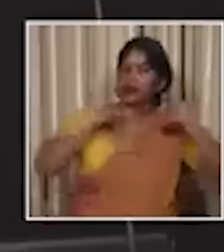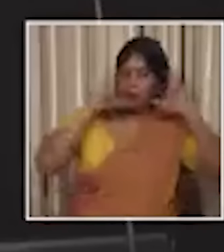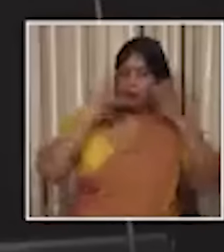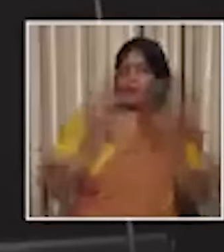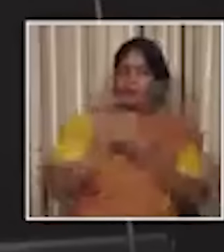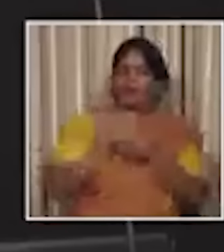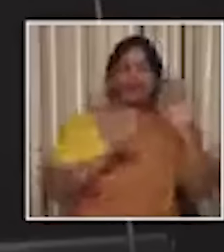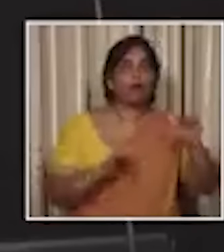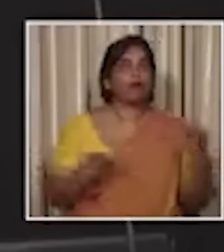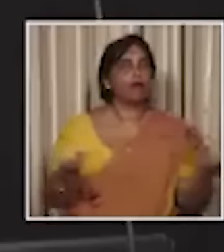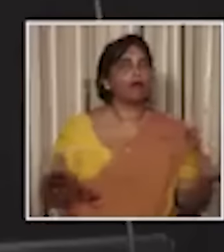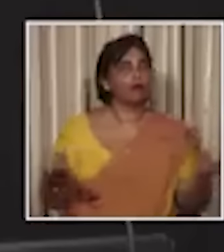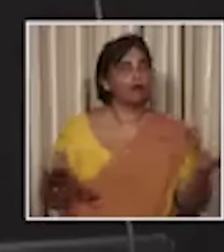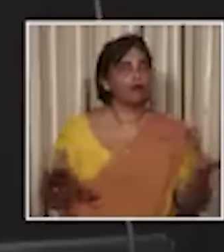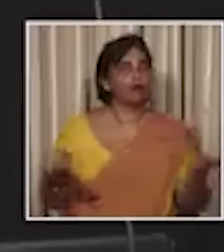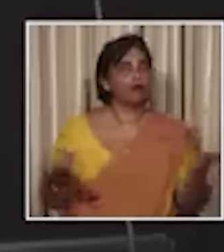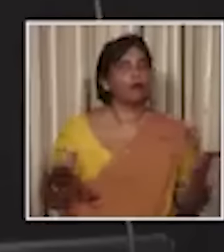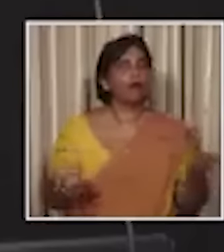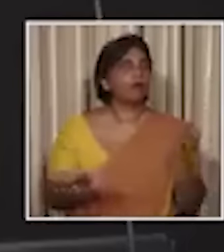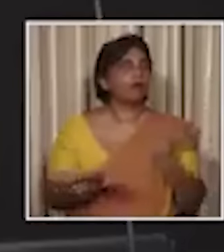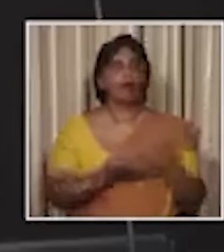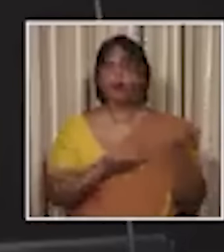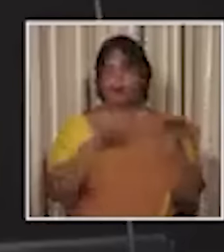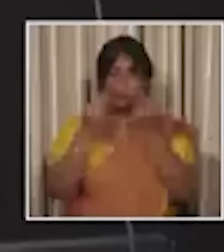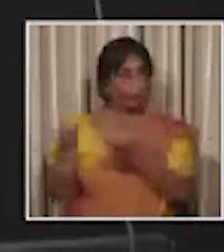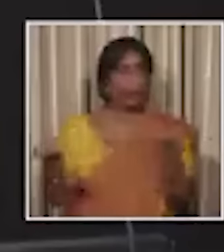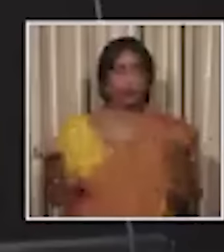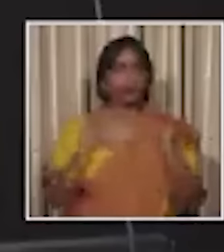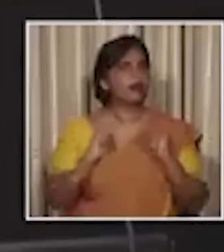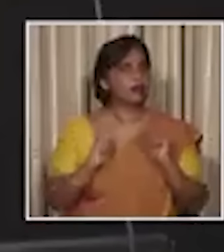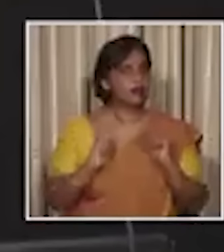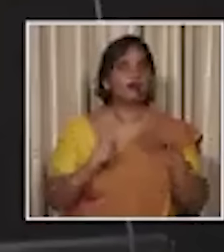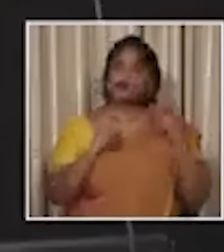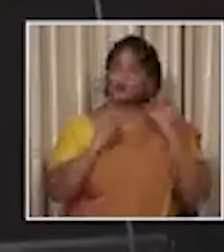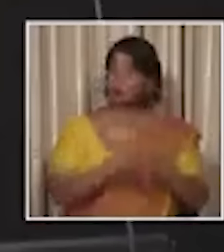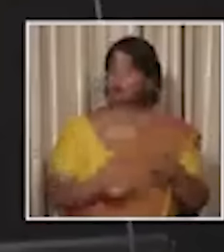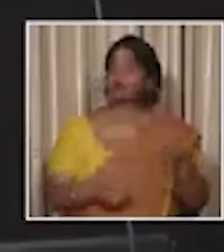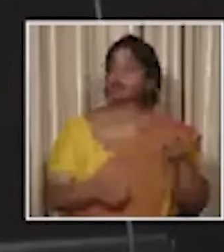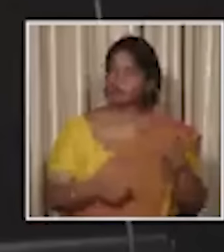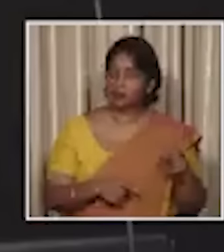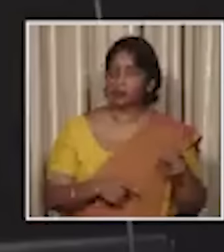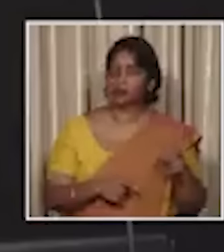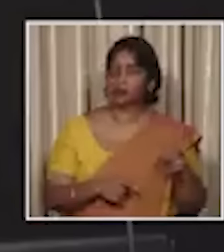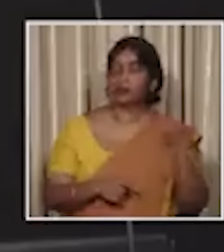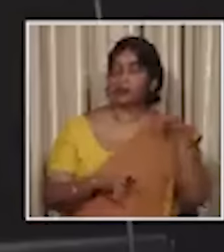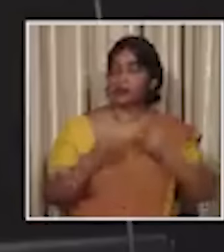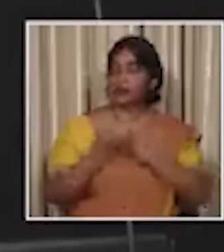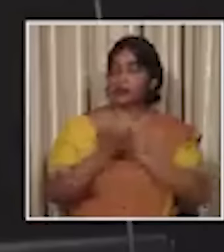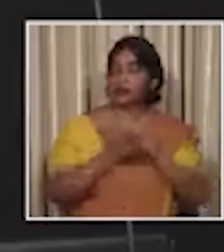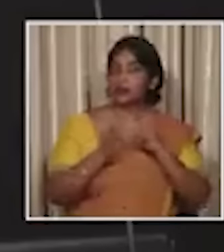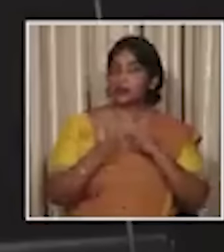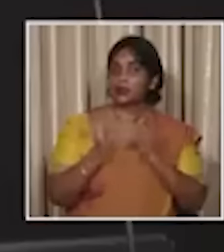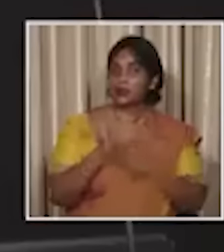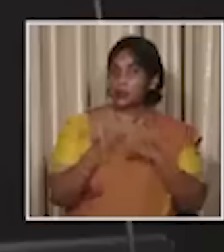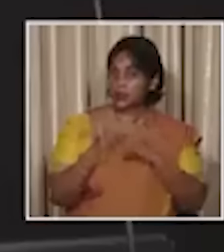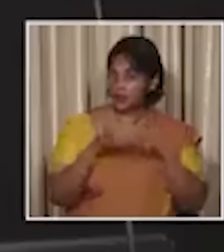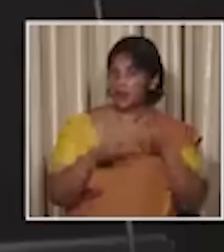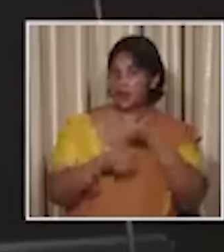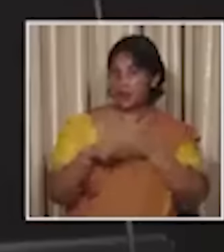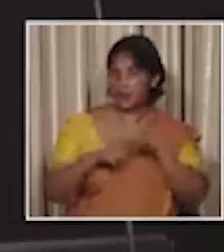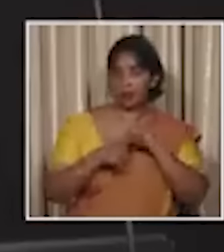இந்த நாட்டில்? இதனை இப்பொழுது சர்வதேச மன்னிப்பு சபையினுடைய செயலாளரும் கேட்கிறார், இந்த குழந்தைகளுக்கு என்ன நடந்தது? ஆகவே இதான் இந்த